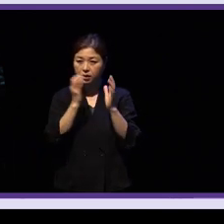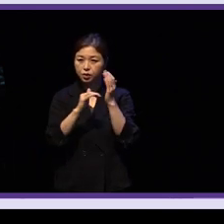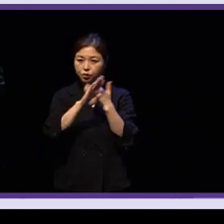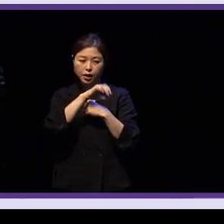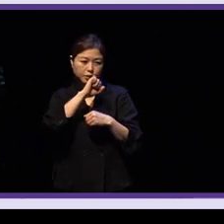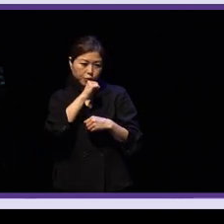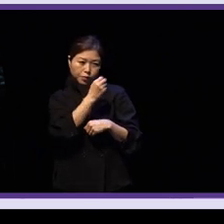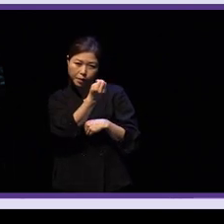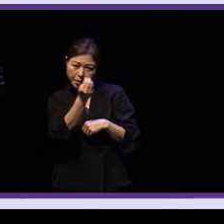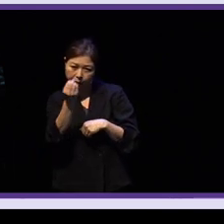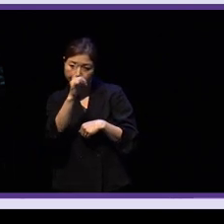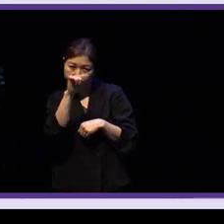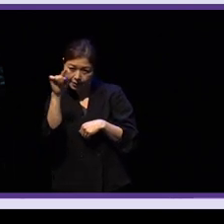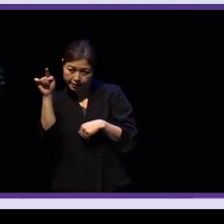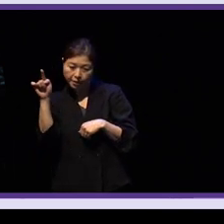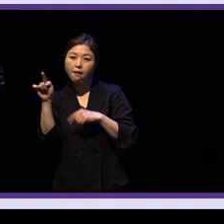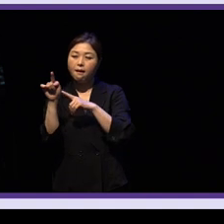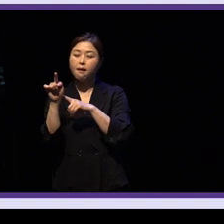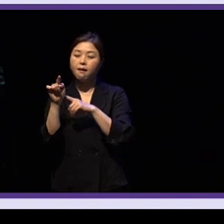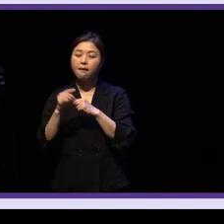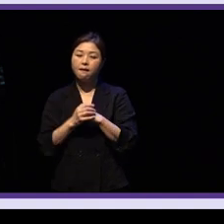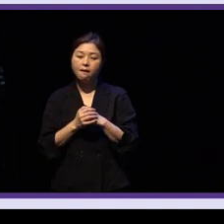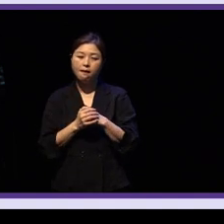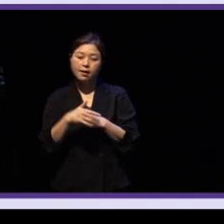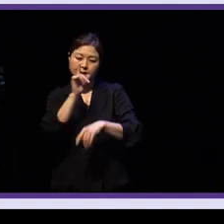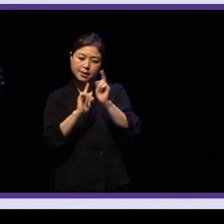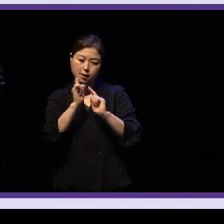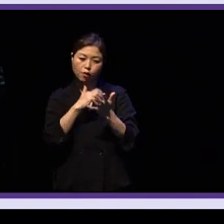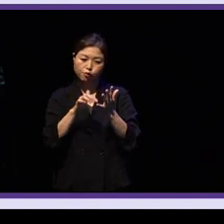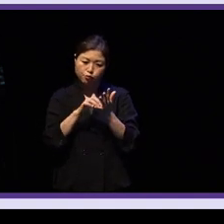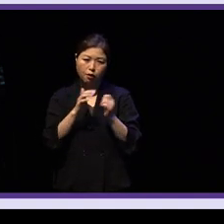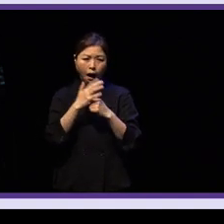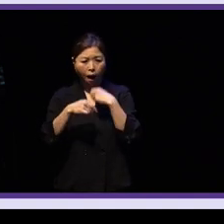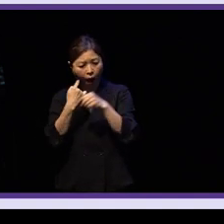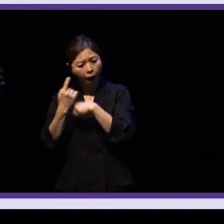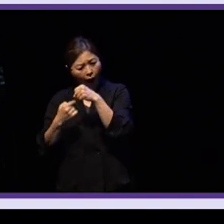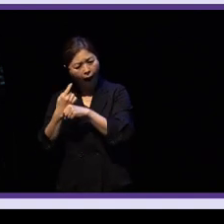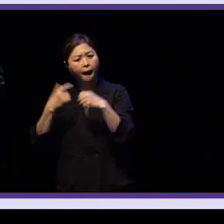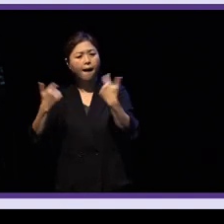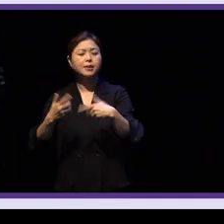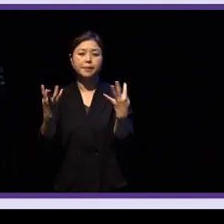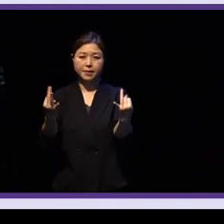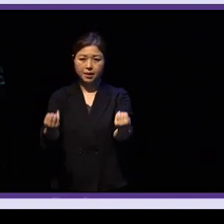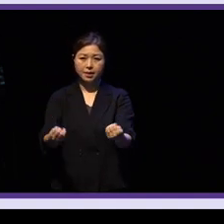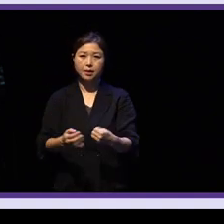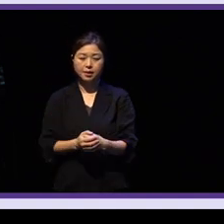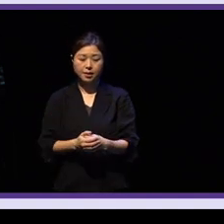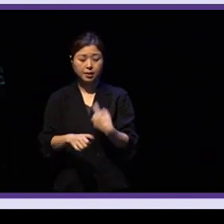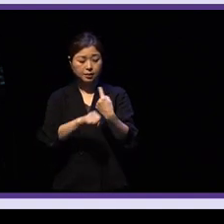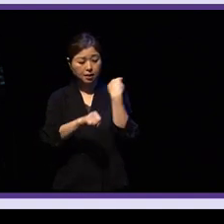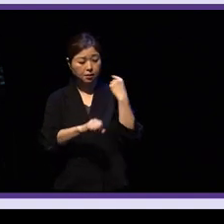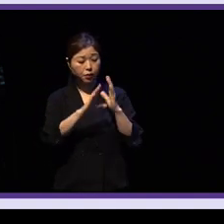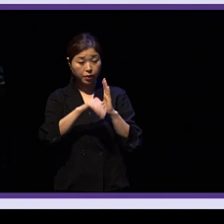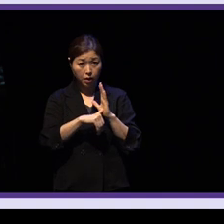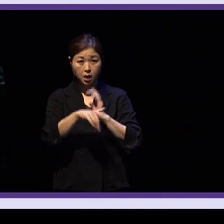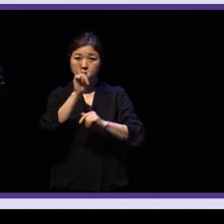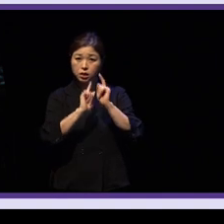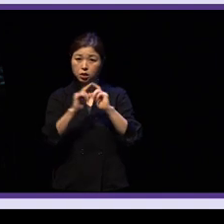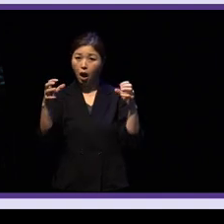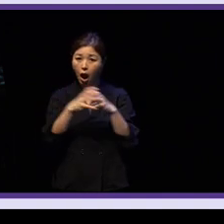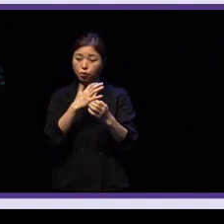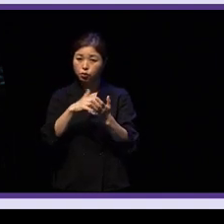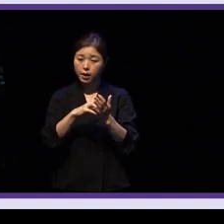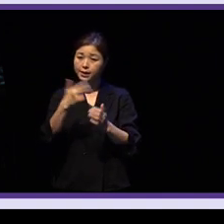방식으로 진행할 예정이고요 저희가 그 워낙 신청 건수가 매년 보면 많다 보니까 작년만 하더라도